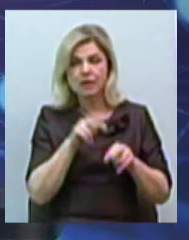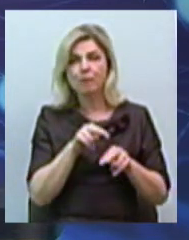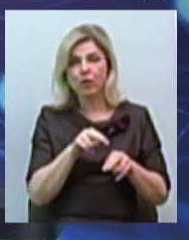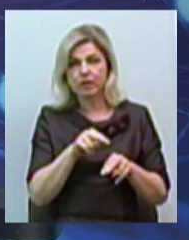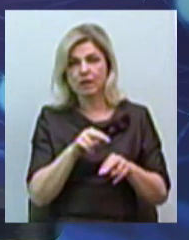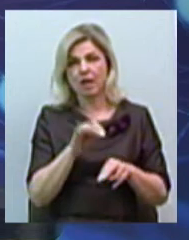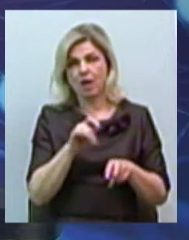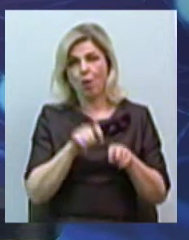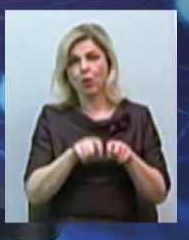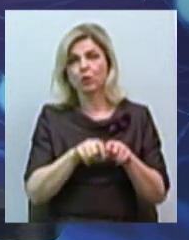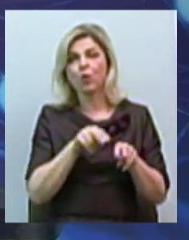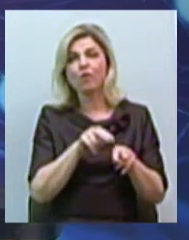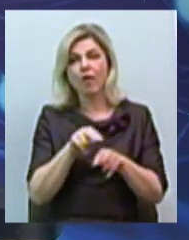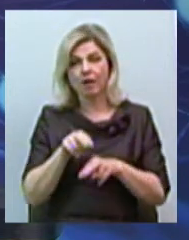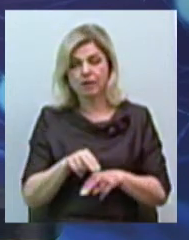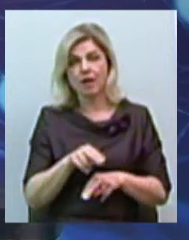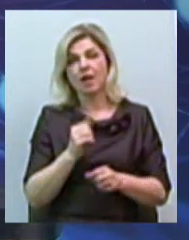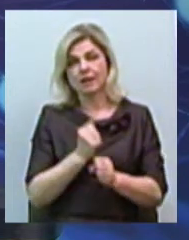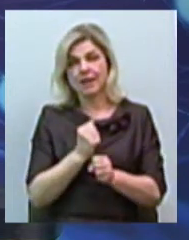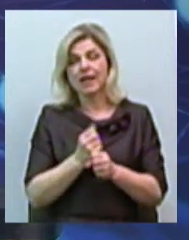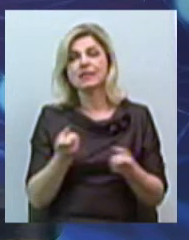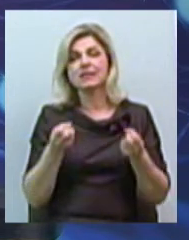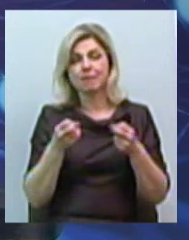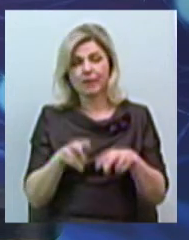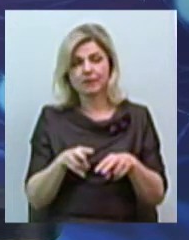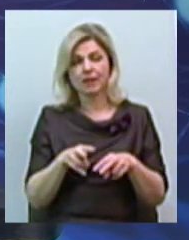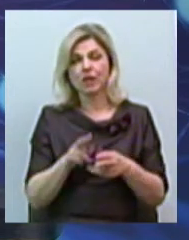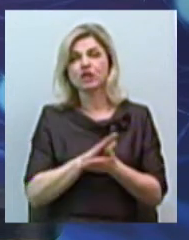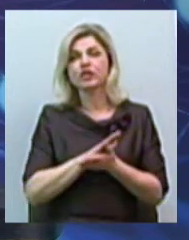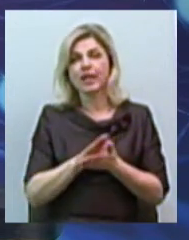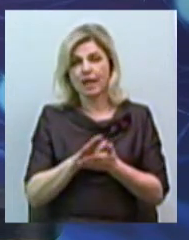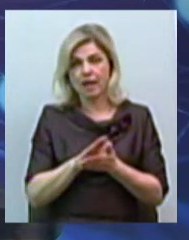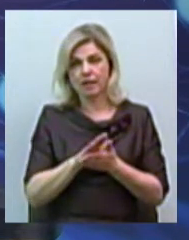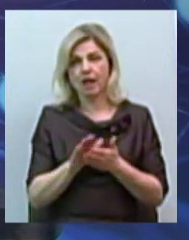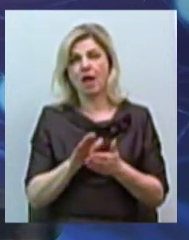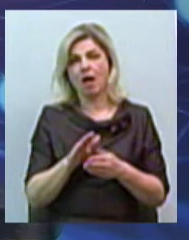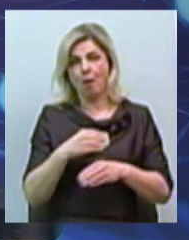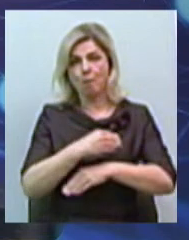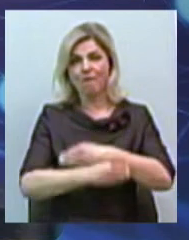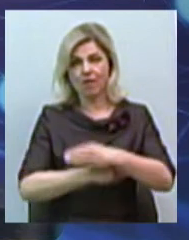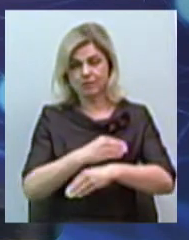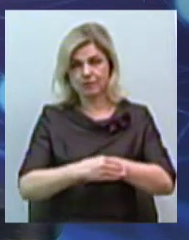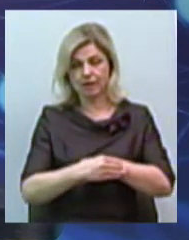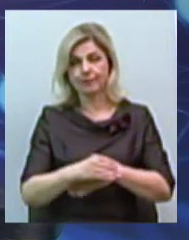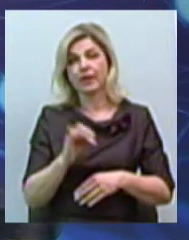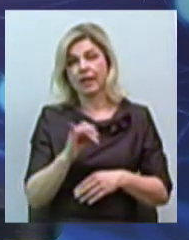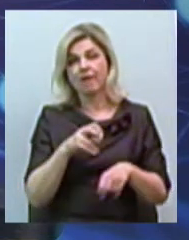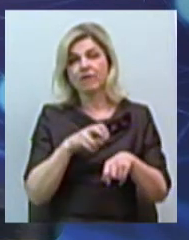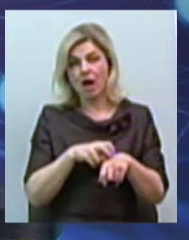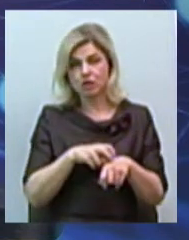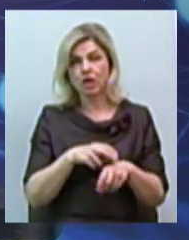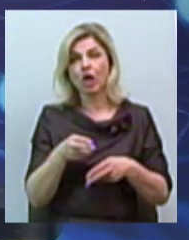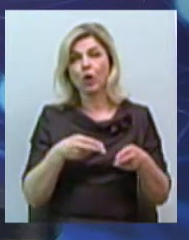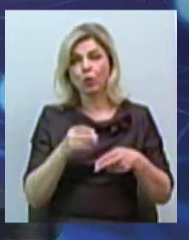і контролювати. Накладується асептична, тобто стерильна пов'язка. І лікар-хірург чи